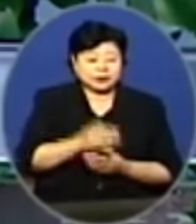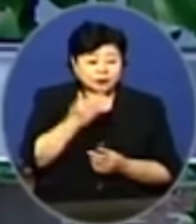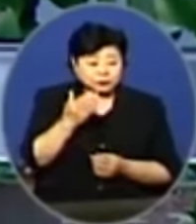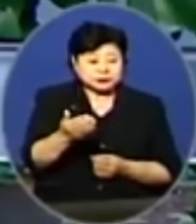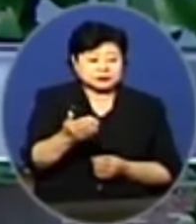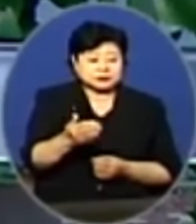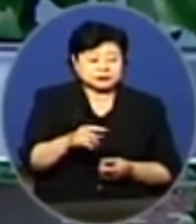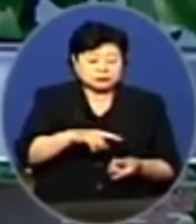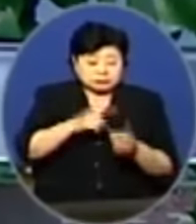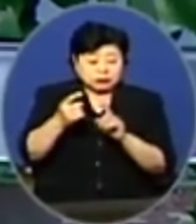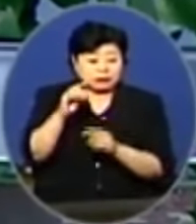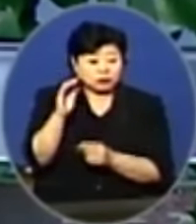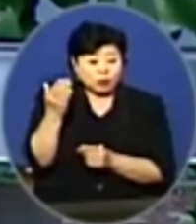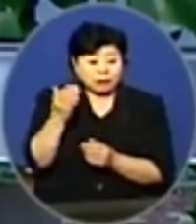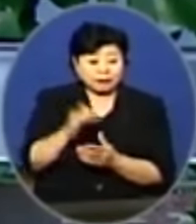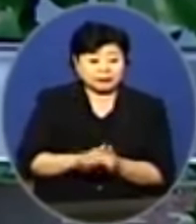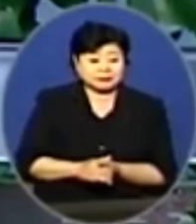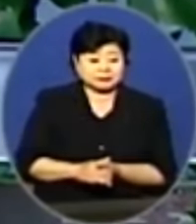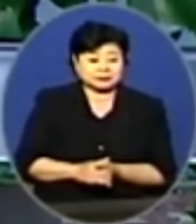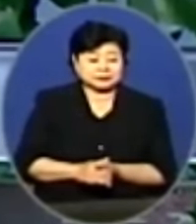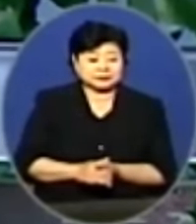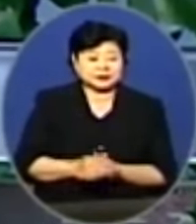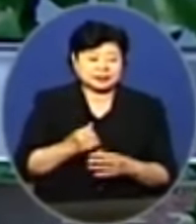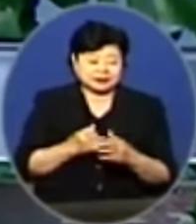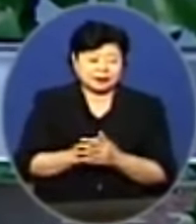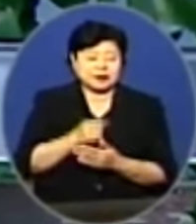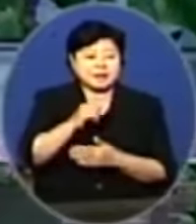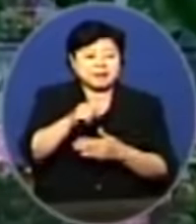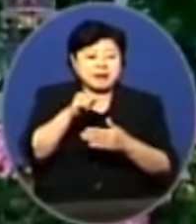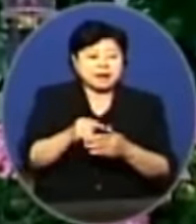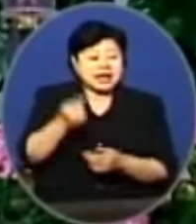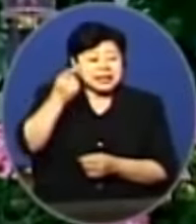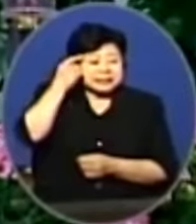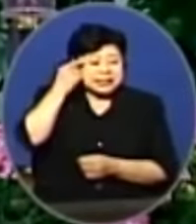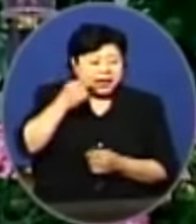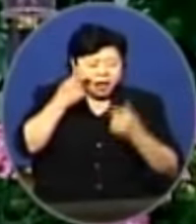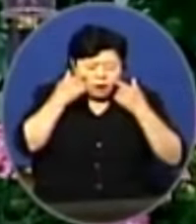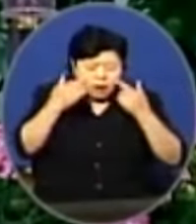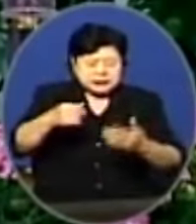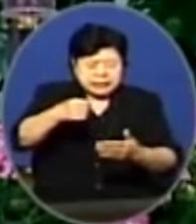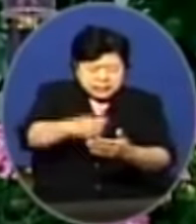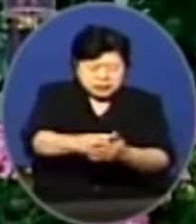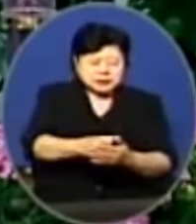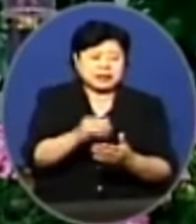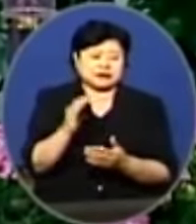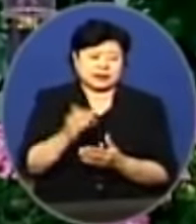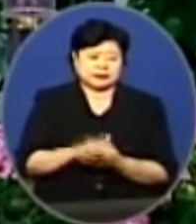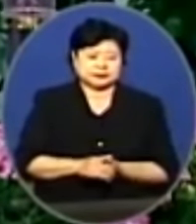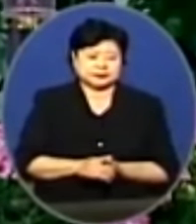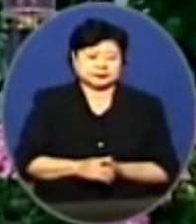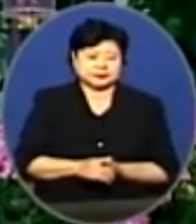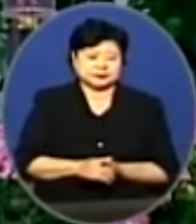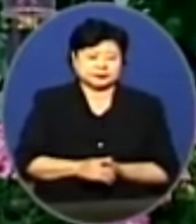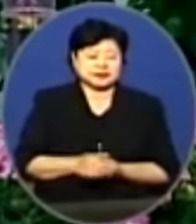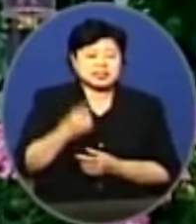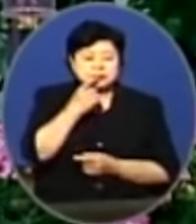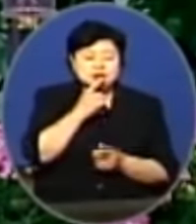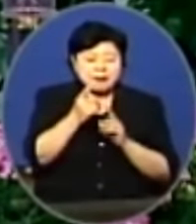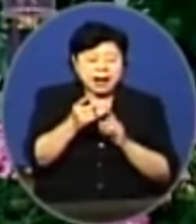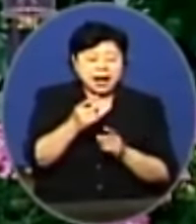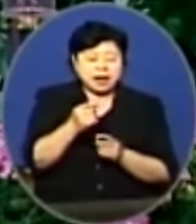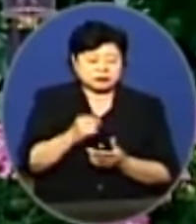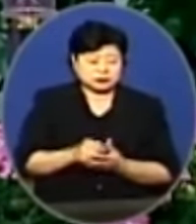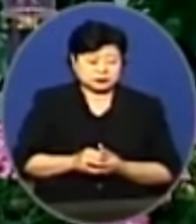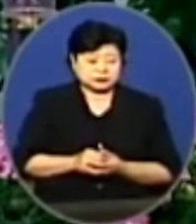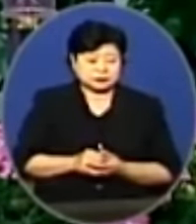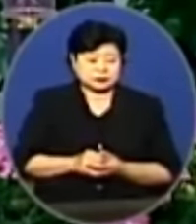여러분이 살아나게 되는 것입니다. 그렇기 때문에 마음의 생각에 확고한 결심을 해야 되는 것입니다. 입술의 말로서 하는